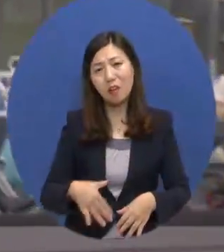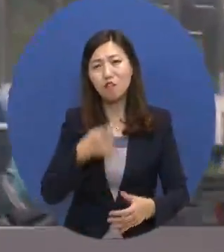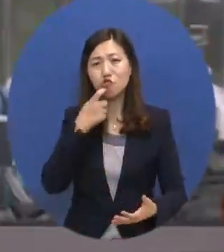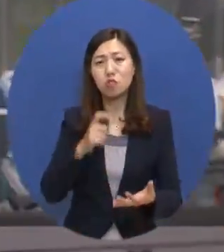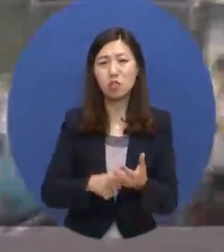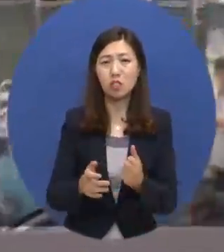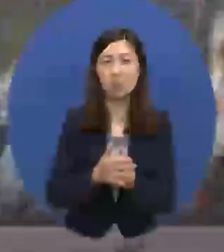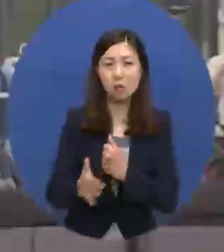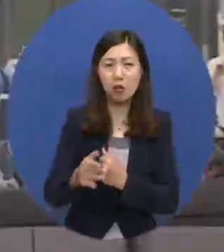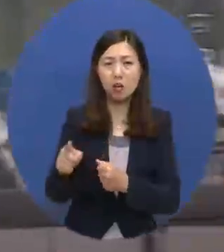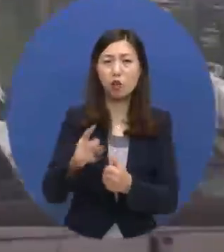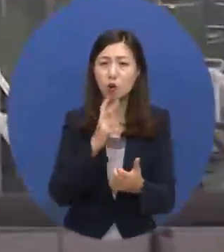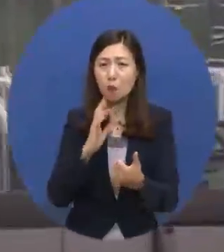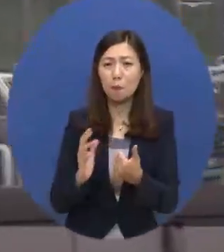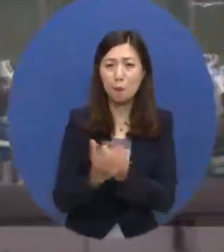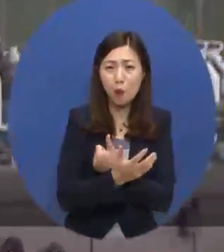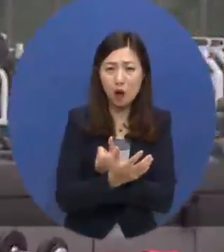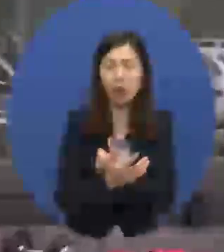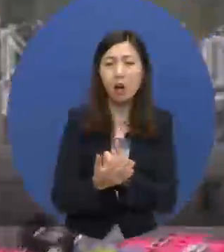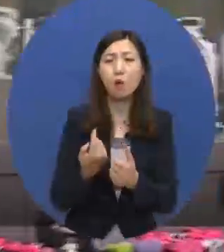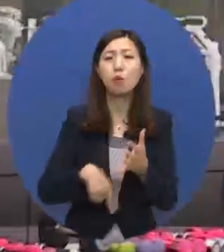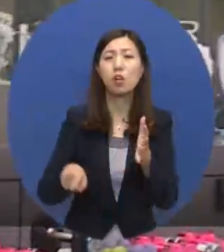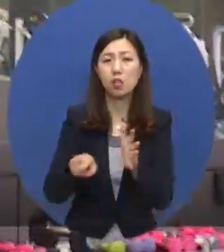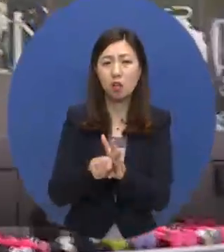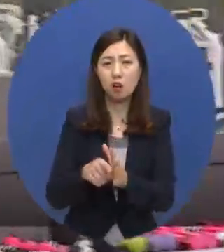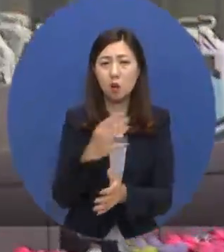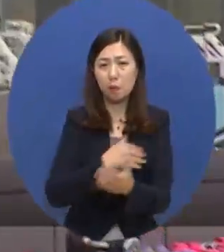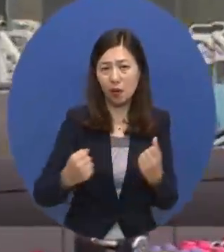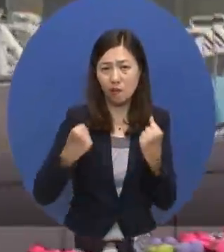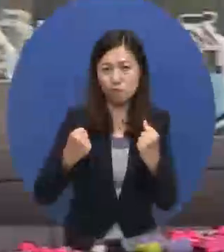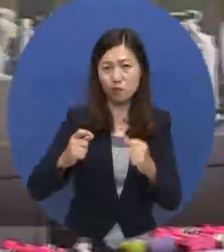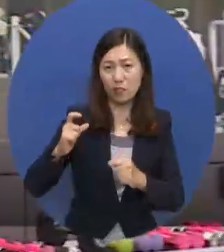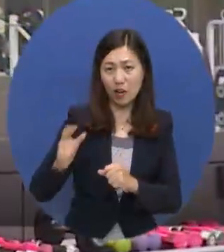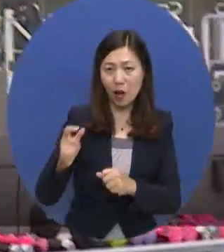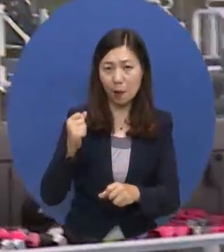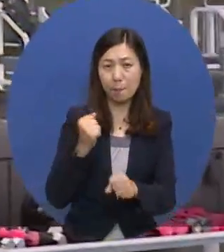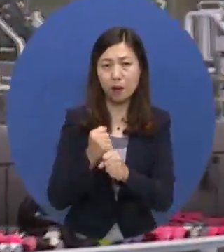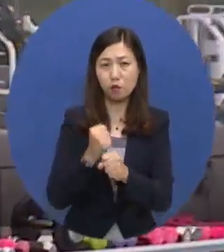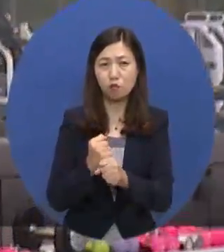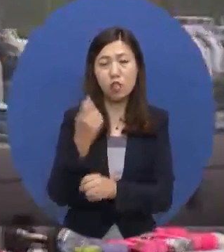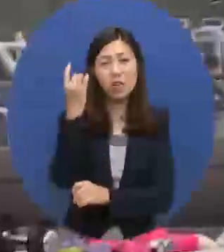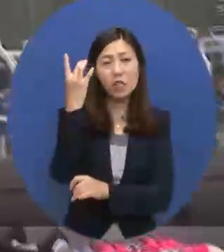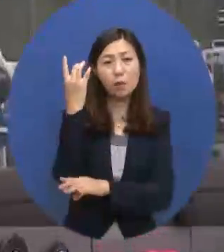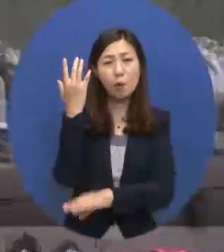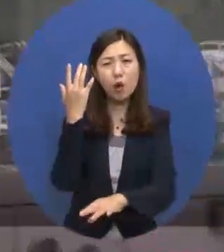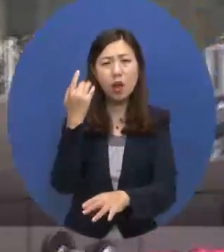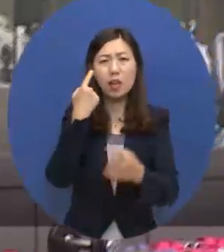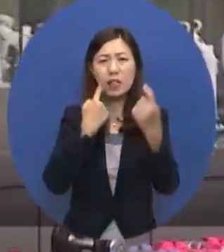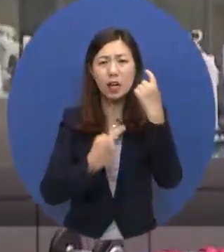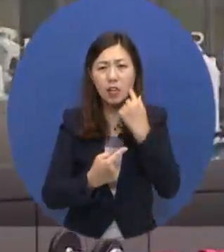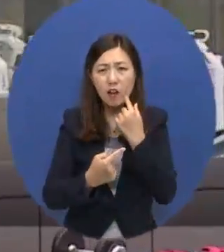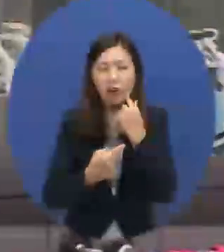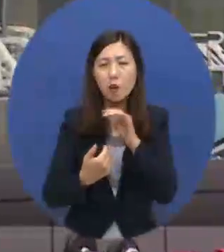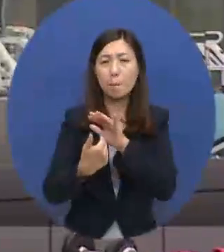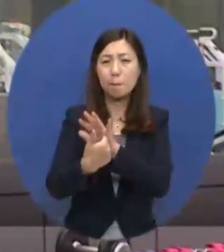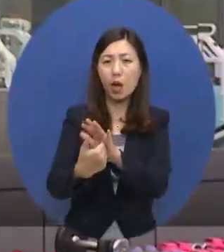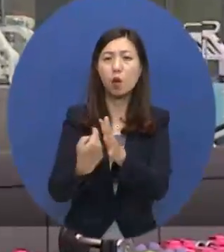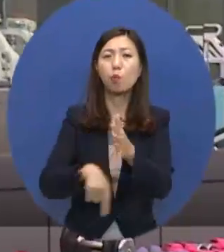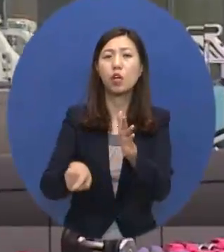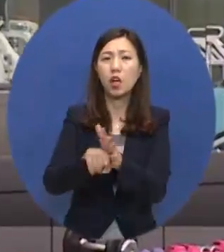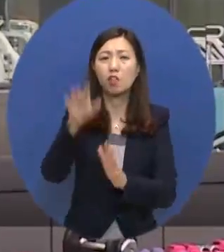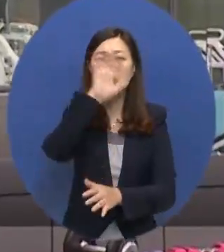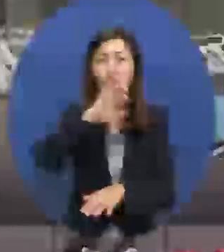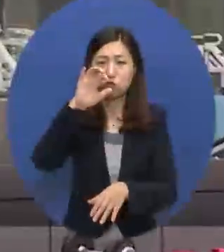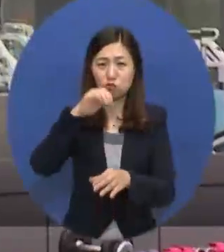부분을 보완하고자 이제 체력을 좀 더 이제 강화시키고 기존에 있는 뭐 좀 부상이나 이런 것들 예방하기 위한 그런 훈련을